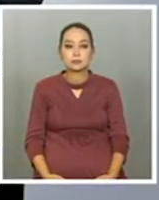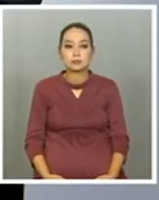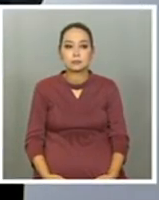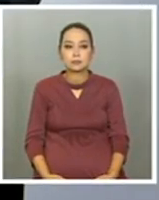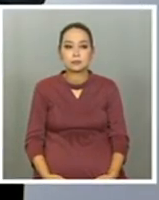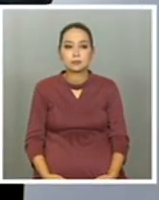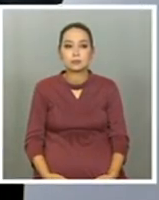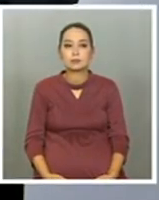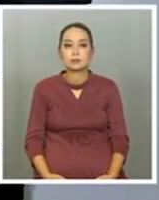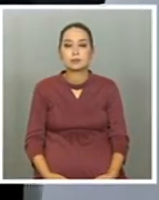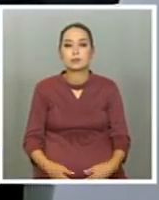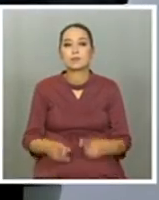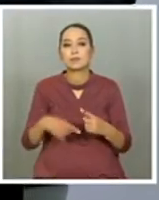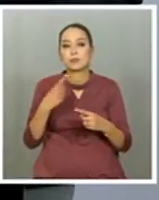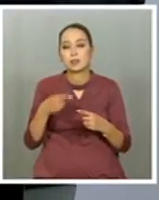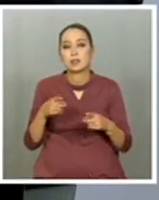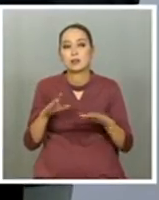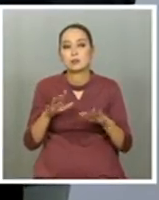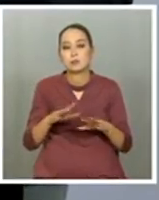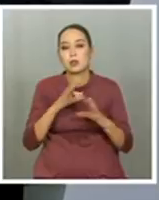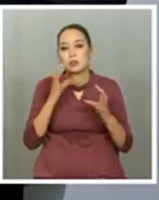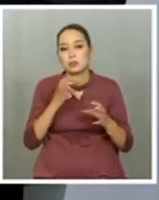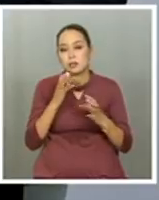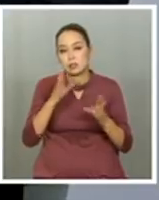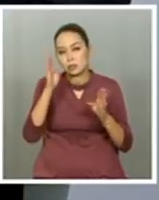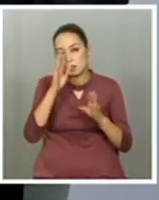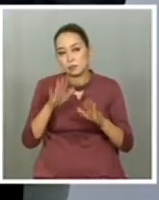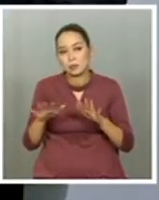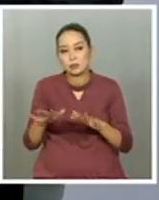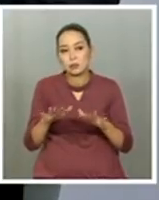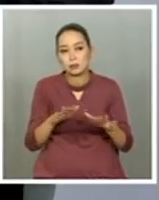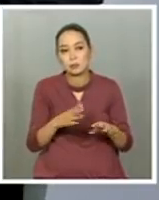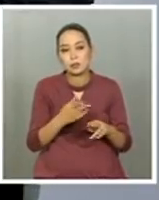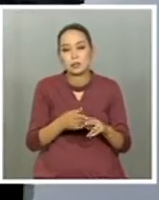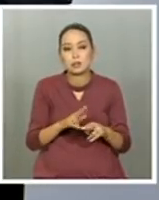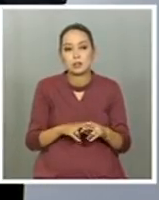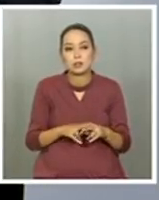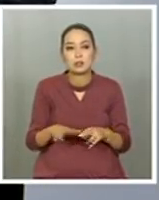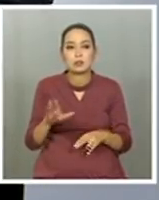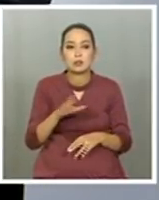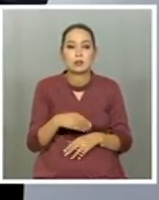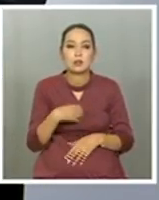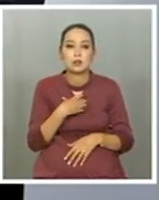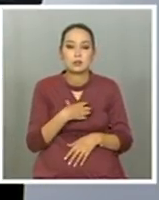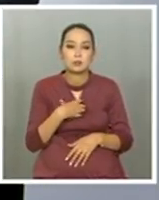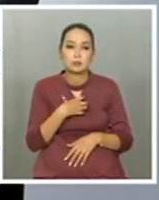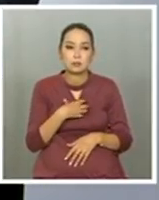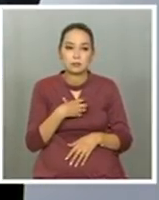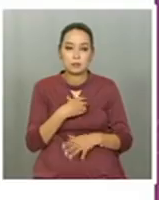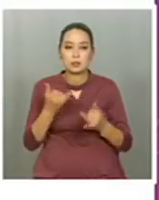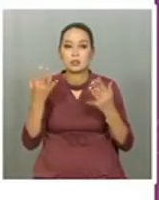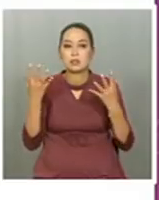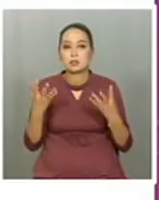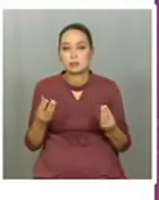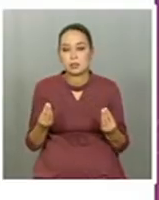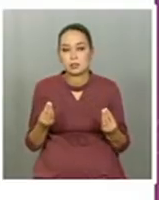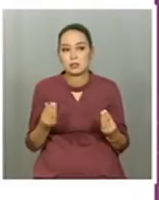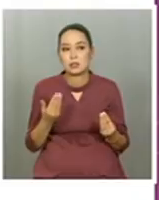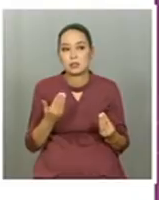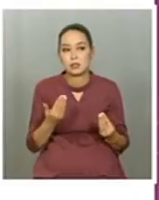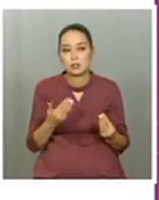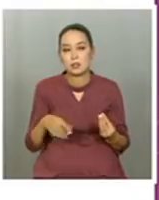Келесі ерекше қорғалатын табиғи аумақтардың санаты қаумалдар. Бұрынғы әдебиетте біз оларды қорықша дейтінбіз, қазіргі заңнамада қаумал